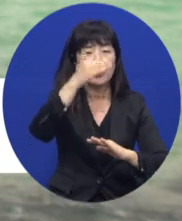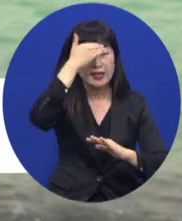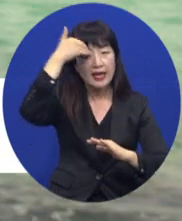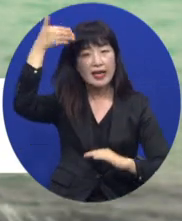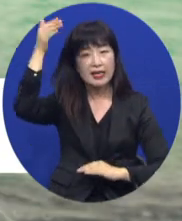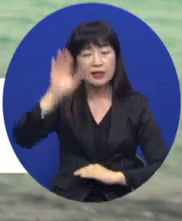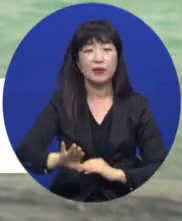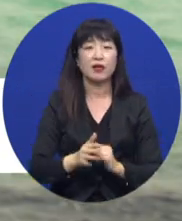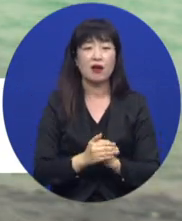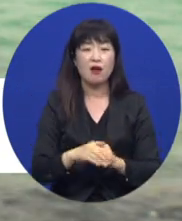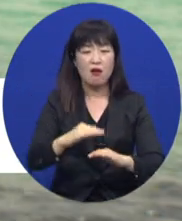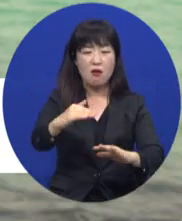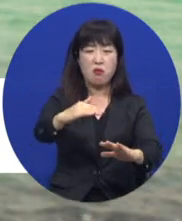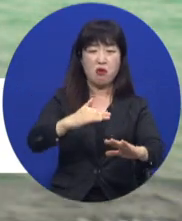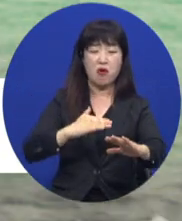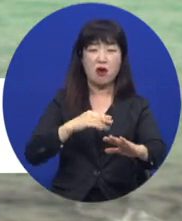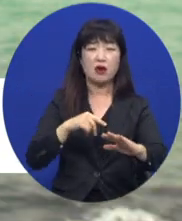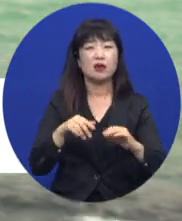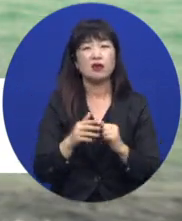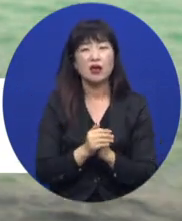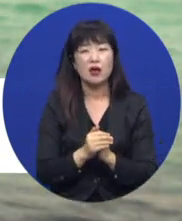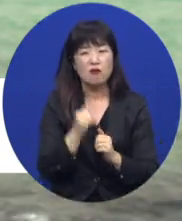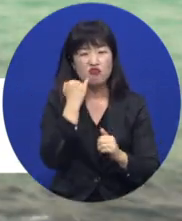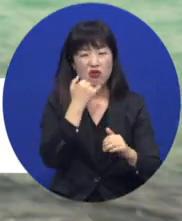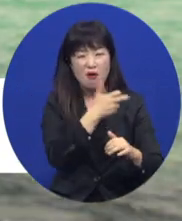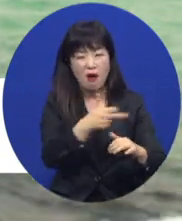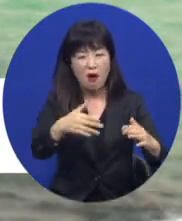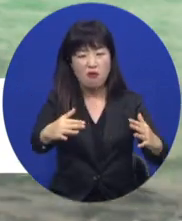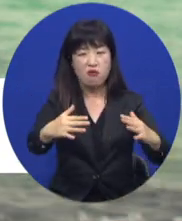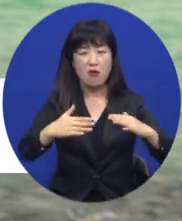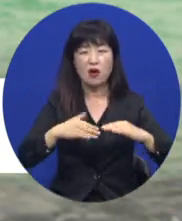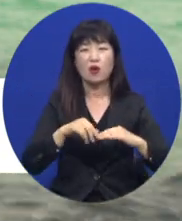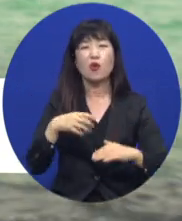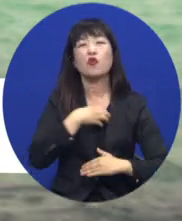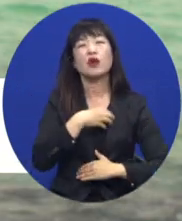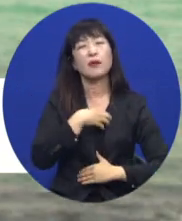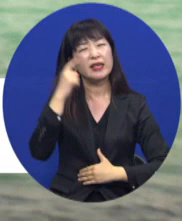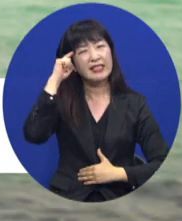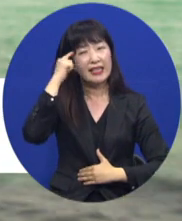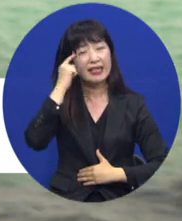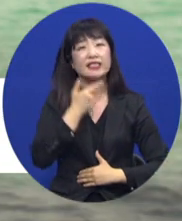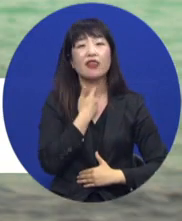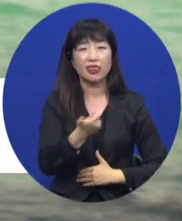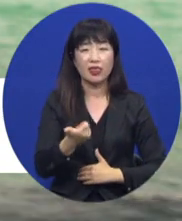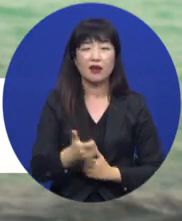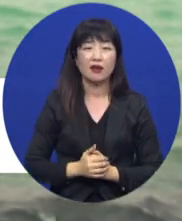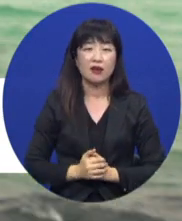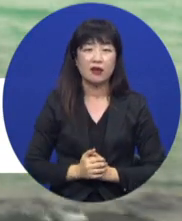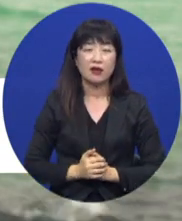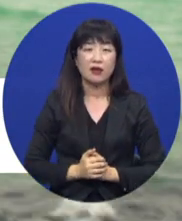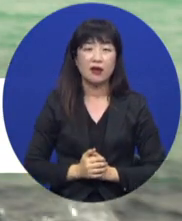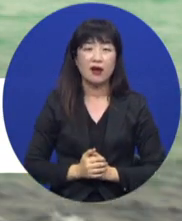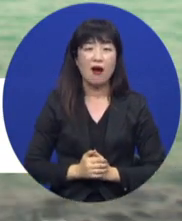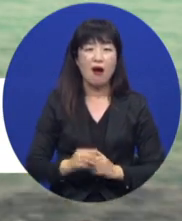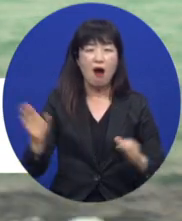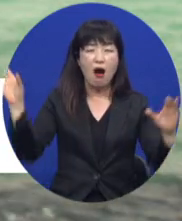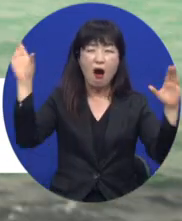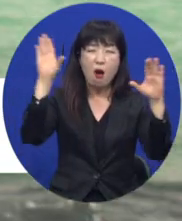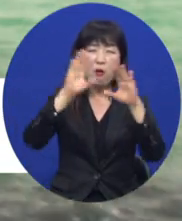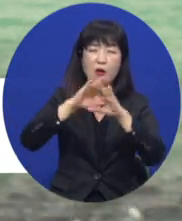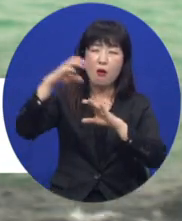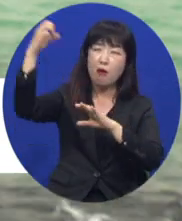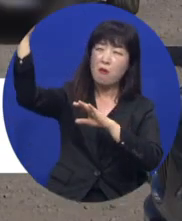여기 그 물 물 때나 엄청 님을 우리 들어 오거든요 포기 여기가 좀 위험하다 계속 생각을 했었구요 어 다음에는 특히 이제